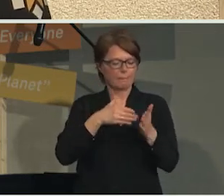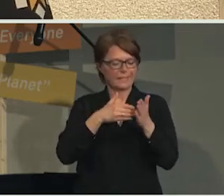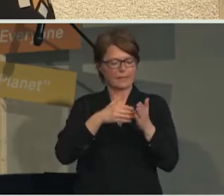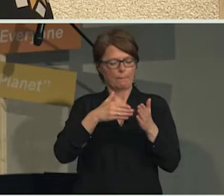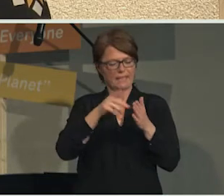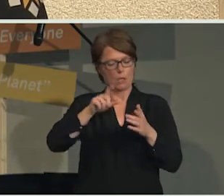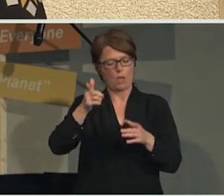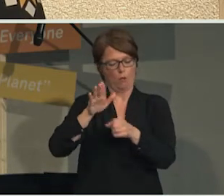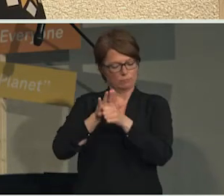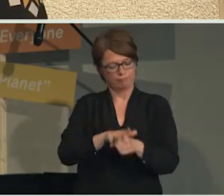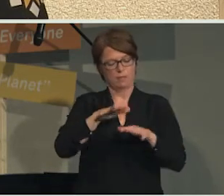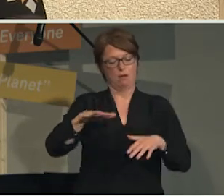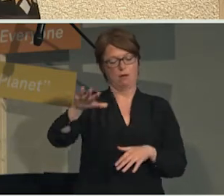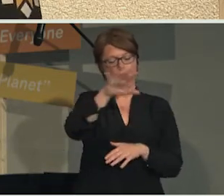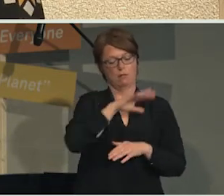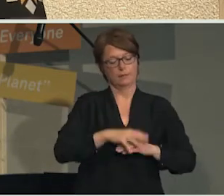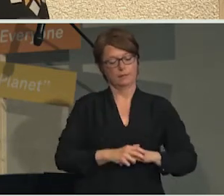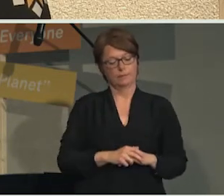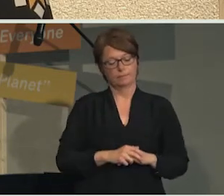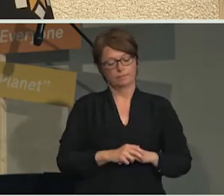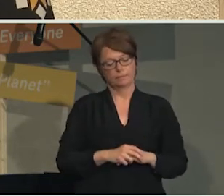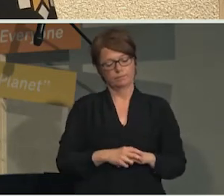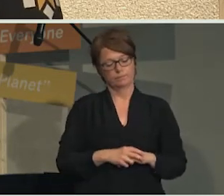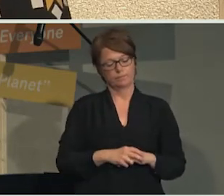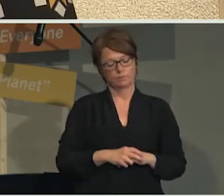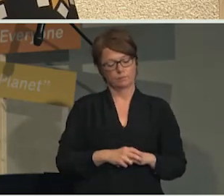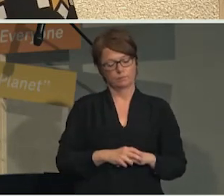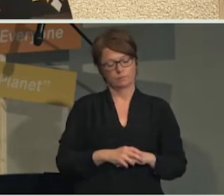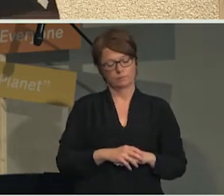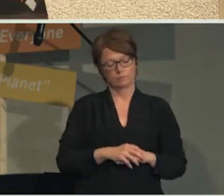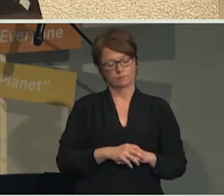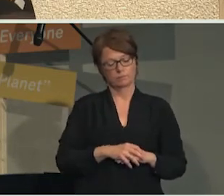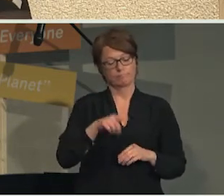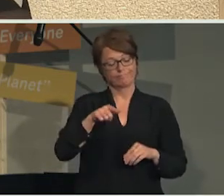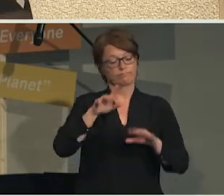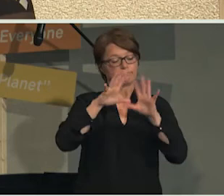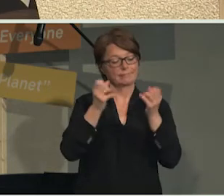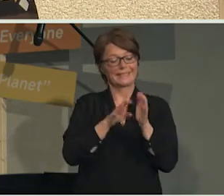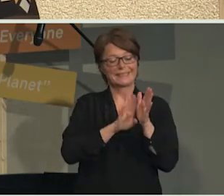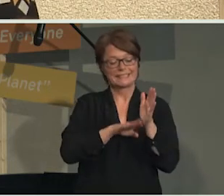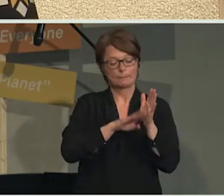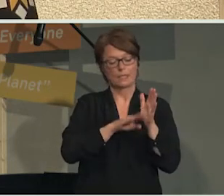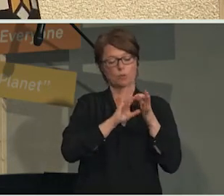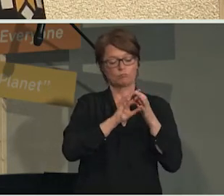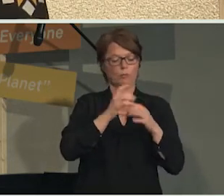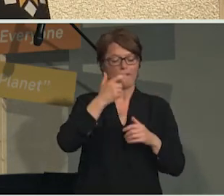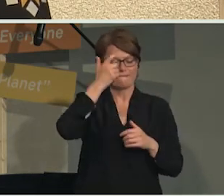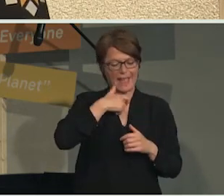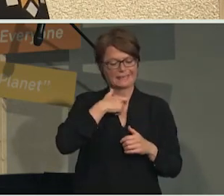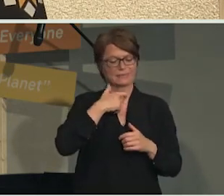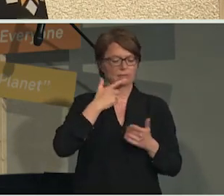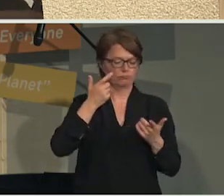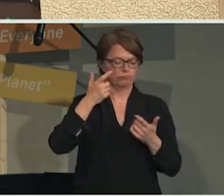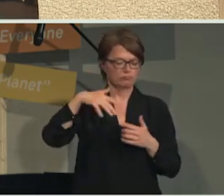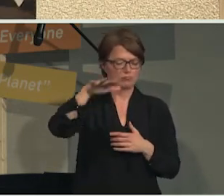über unsere Szene hinausgeht, wie weit wir nämlich davon entfernt sind, das Patriarchat, den Kapitalismus und